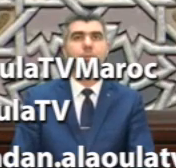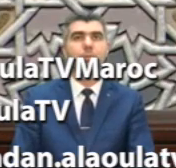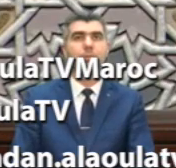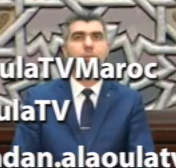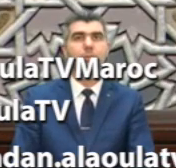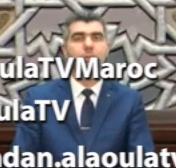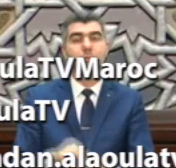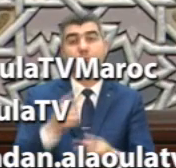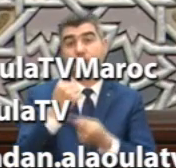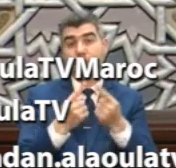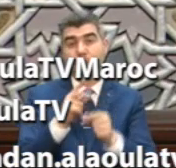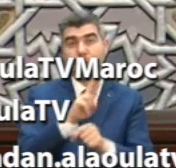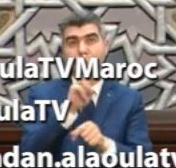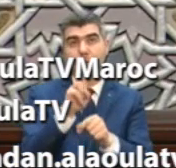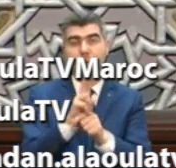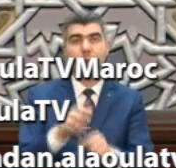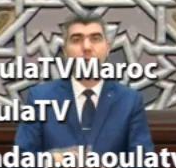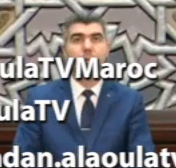تعقيب إضافي؟